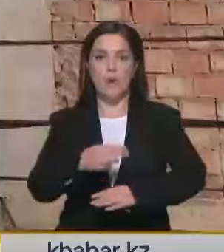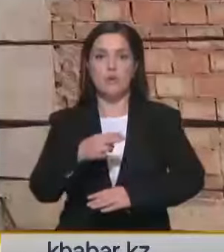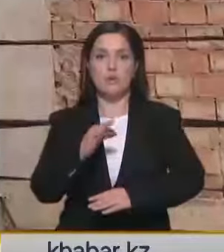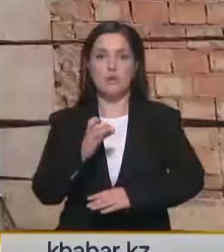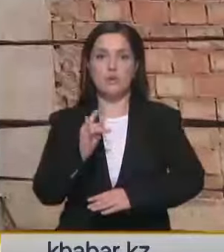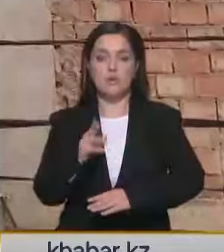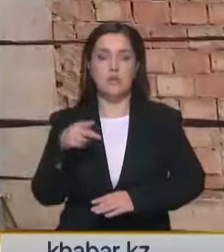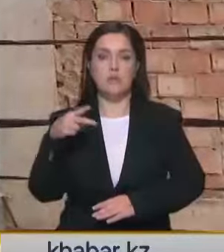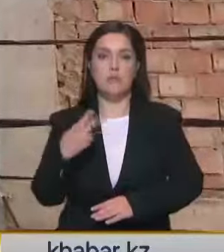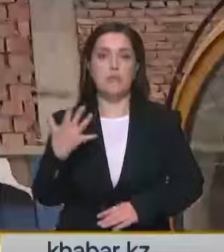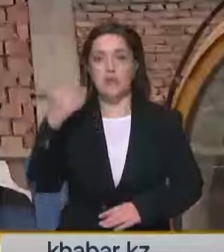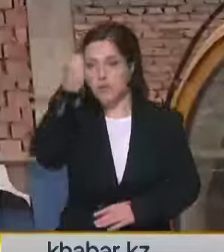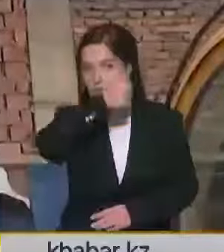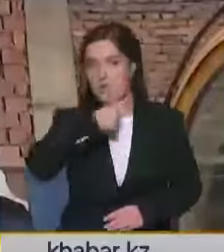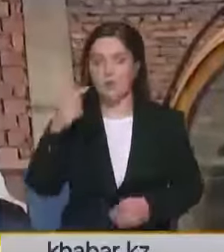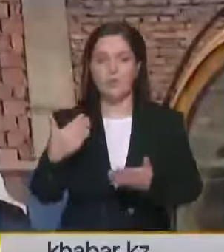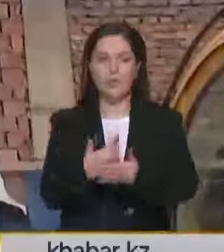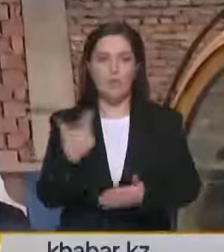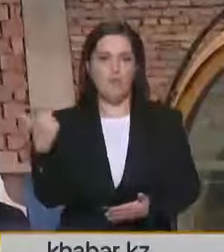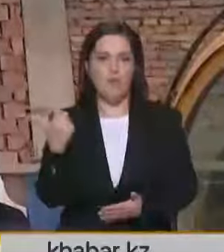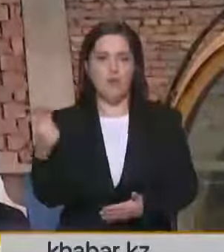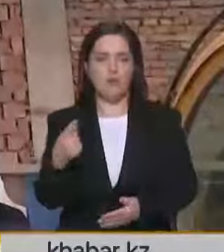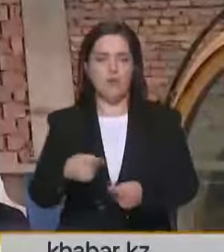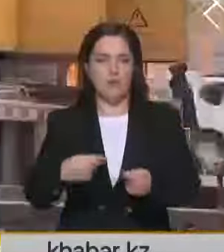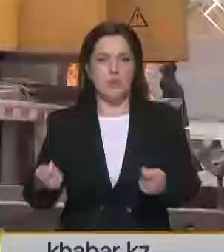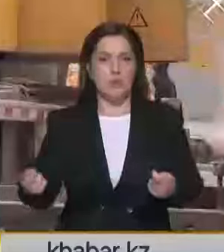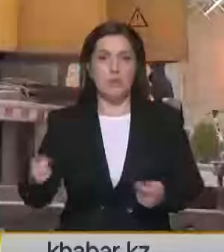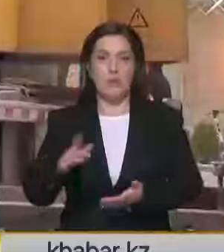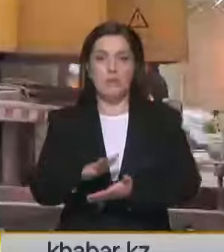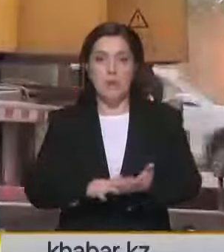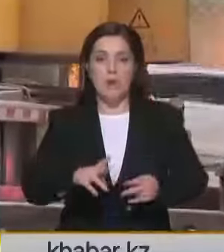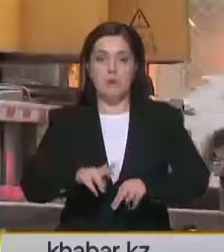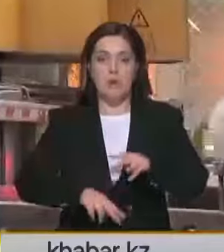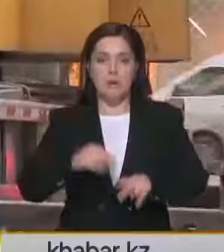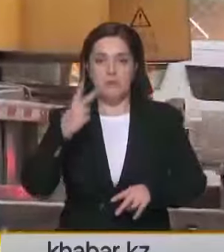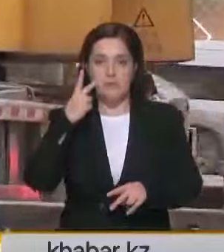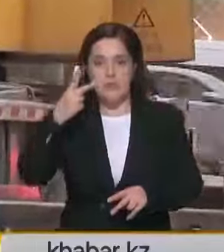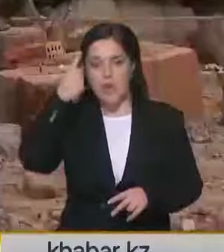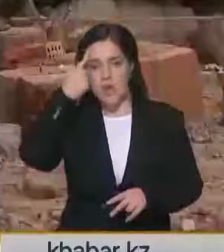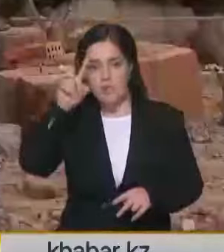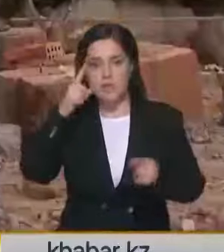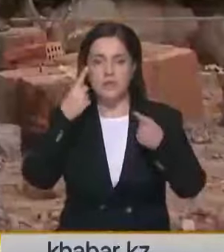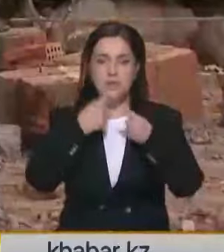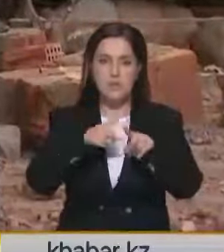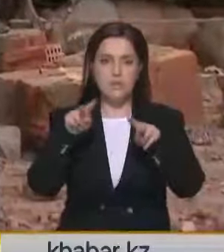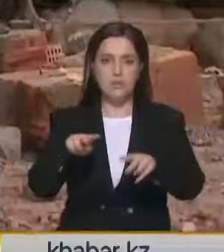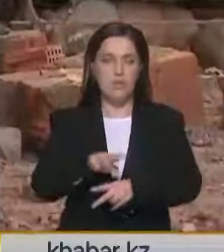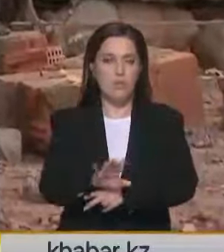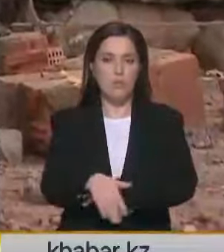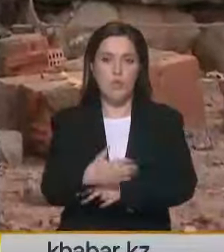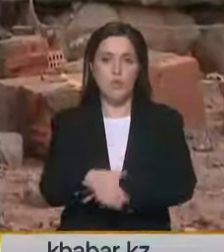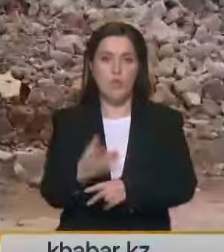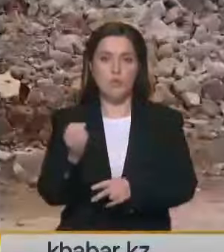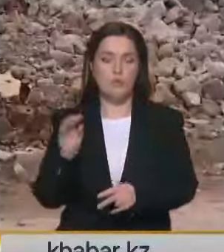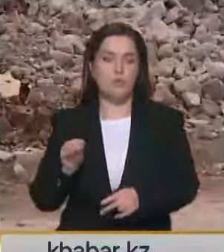еще в 2005 году. Новый владелец долгостроя продолжил работу, несмотря на отсутствие авторского и технического надзора, и дополнительно установил